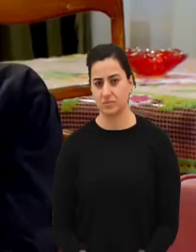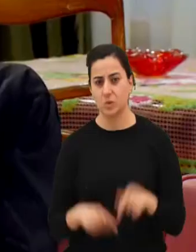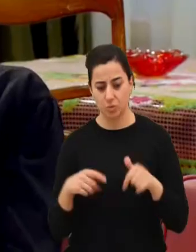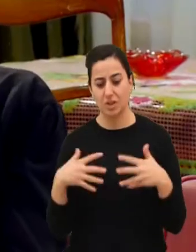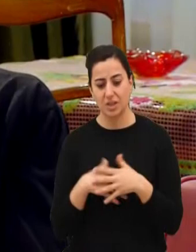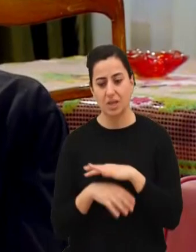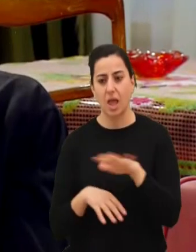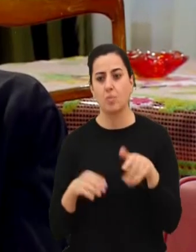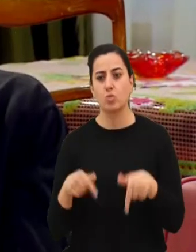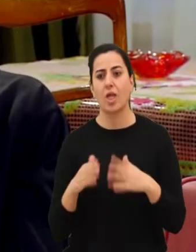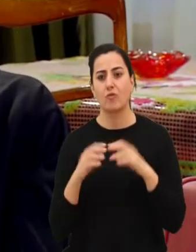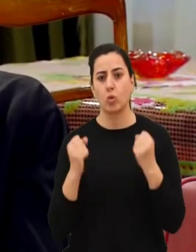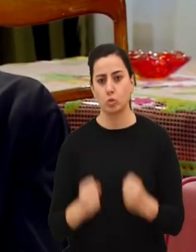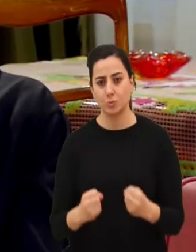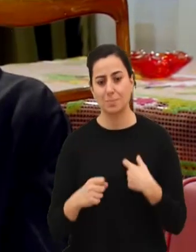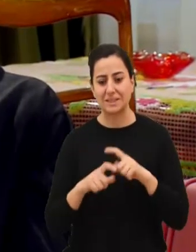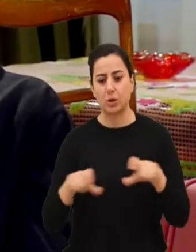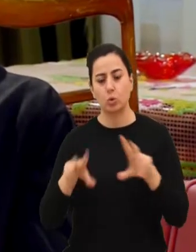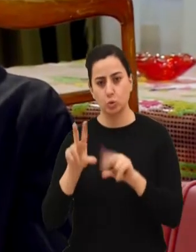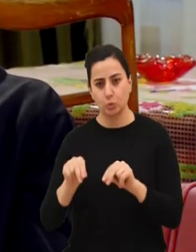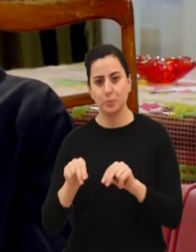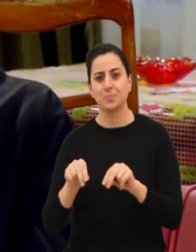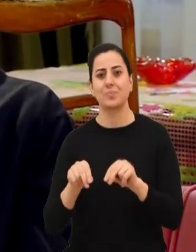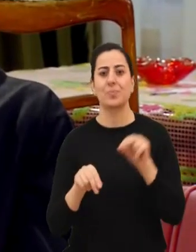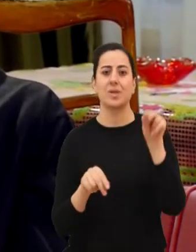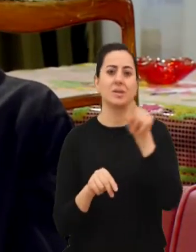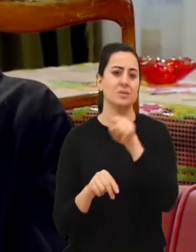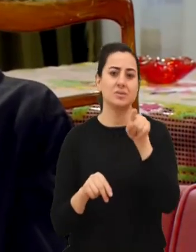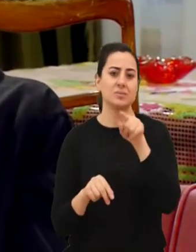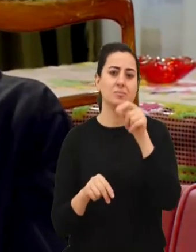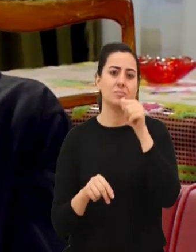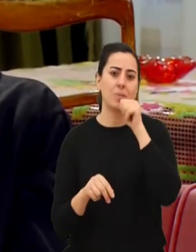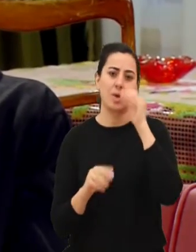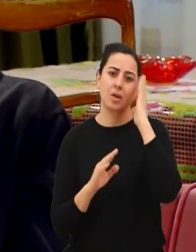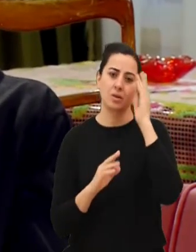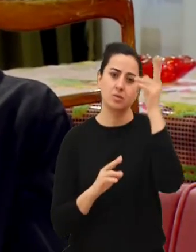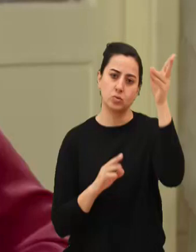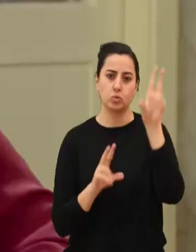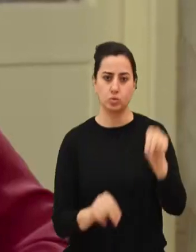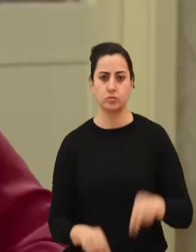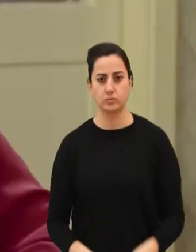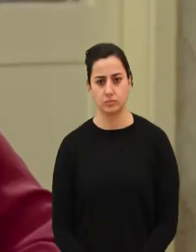Bence bu gece buradayız. Ben salonda yatarım. Siz de babamların yatağını alın.